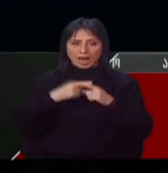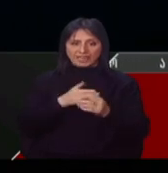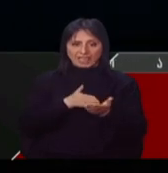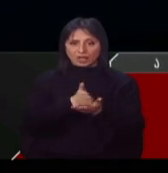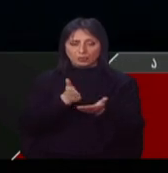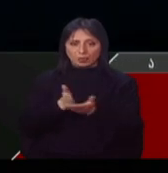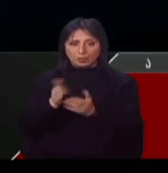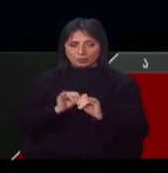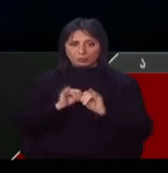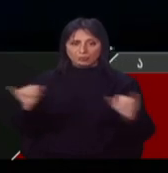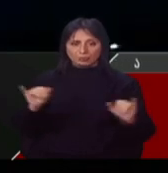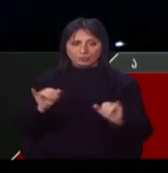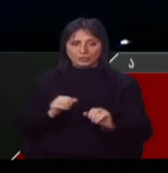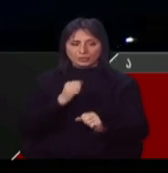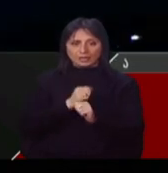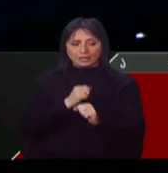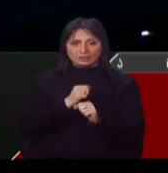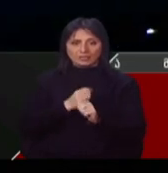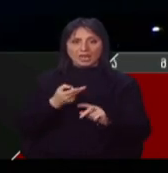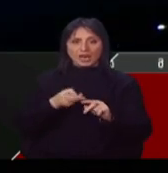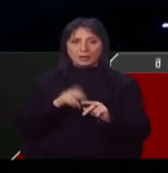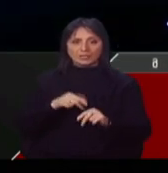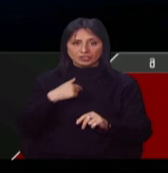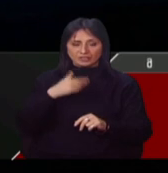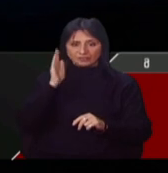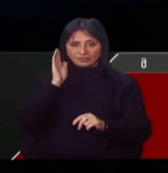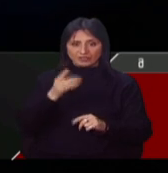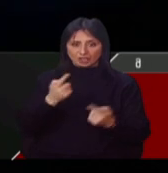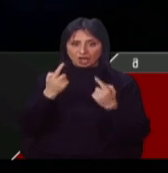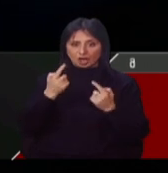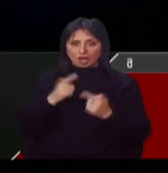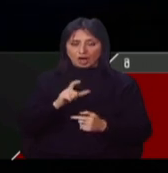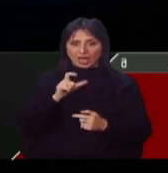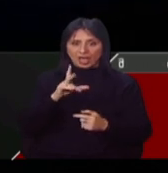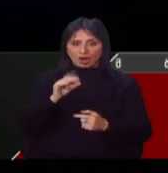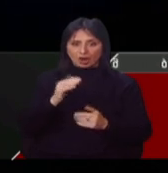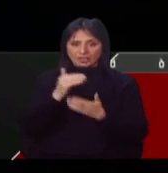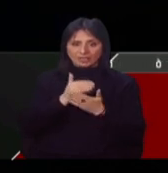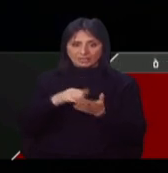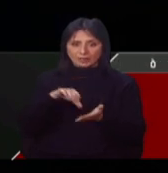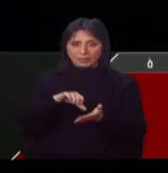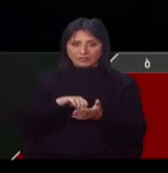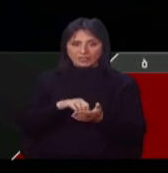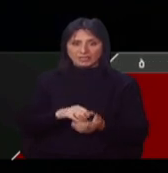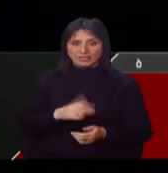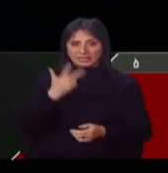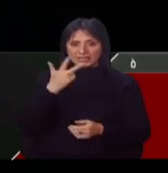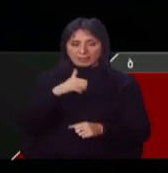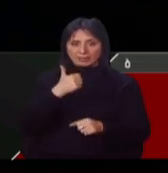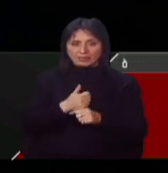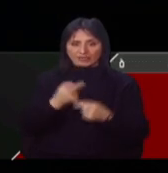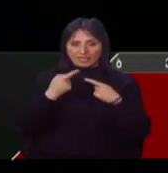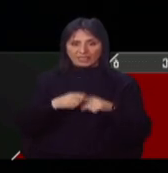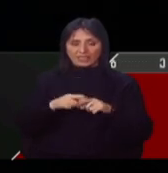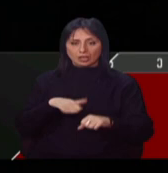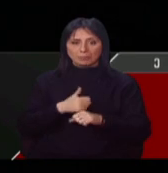მაღალტექნოლოგიური, ასე ვთქვათ, პროდუქტების დანერგვა და ამით ჩვენ გავხდებით გლობალური ეკოსისტემის მონაწილეები. სამი მთავარი